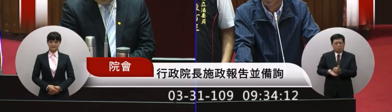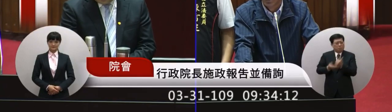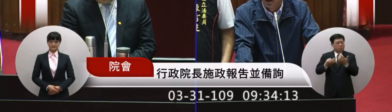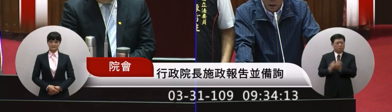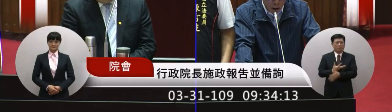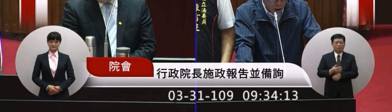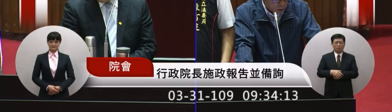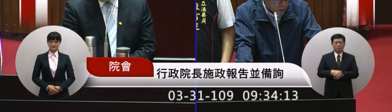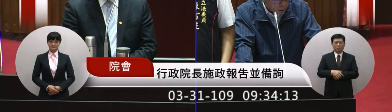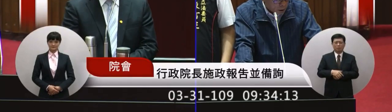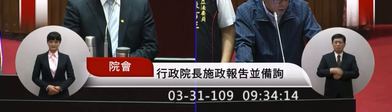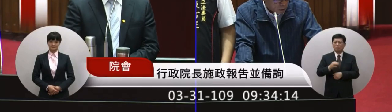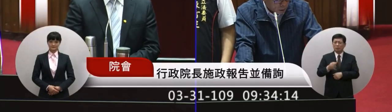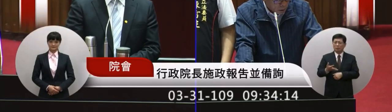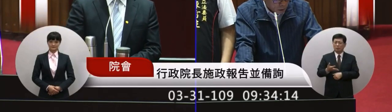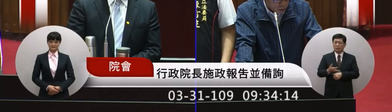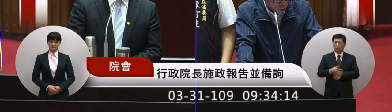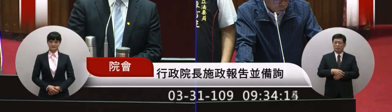了哈。 是。 那